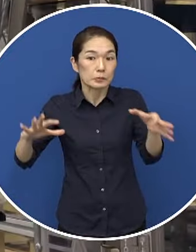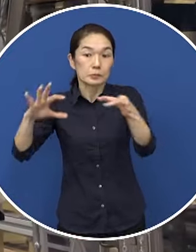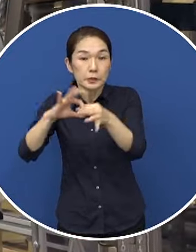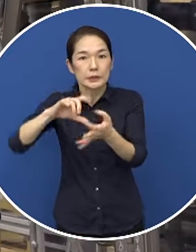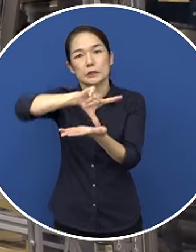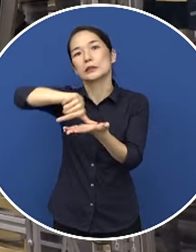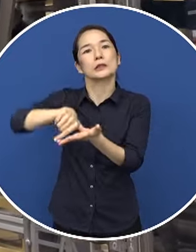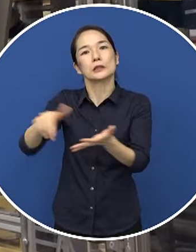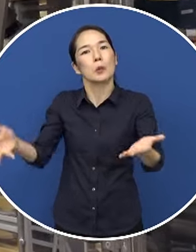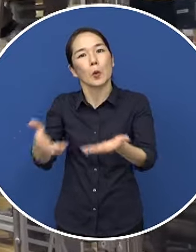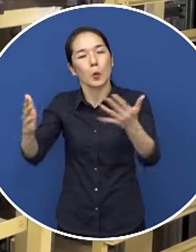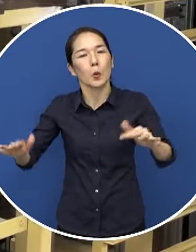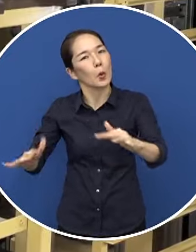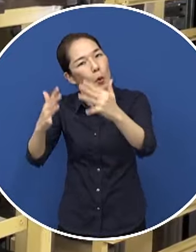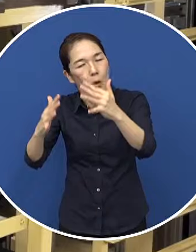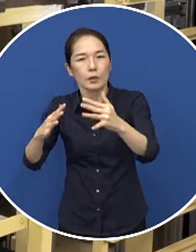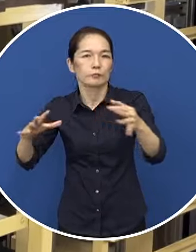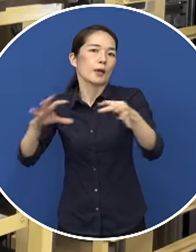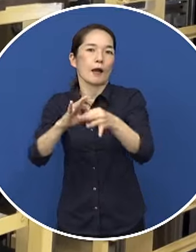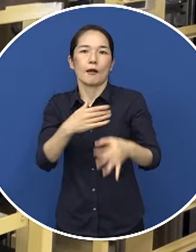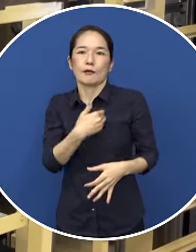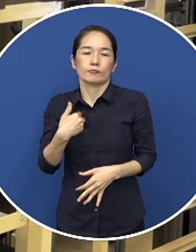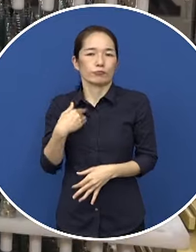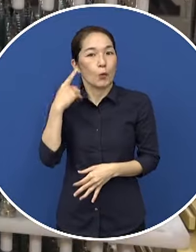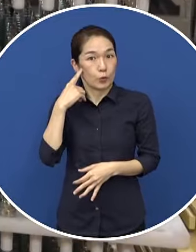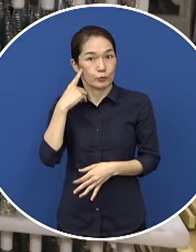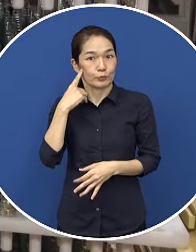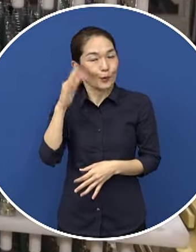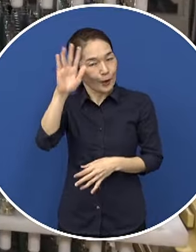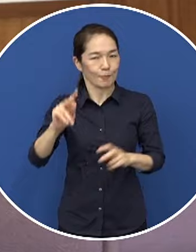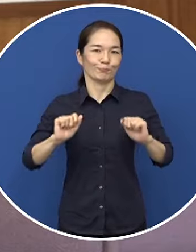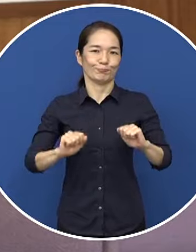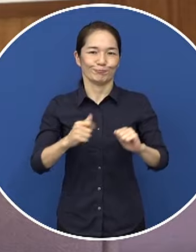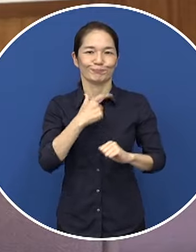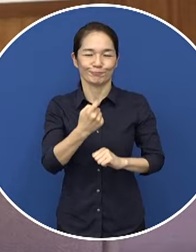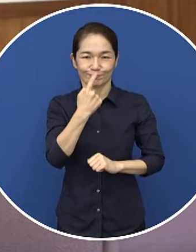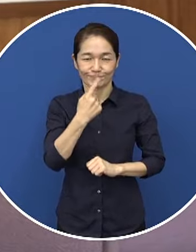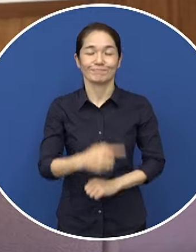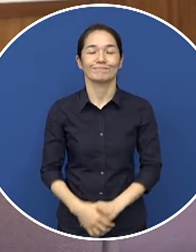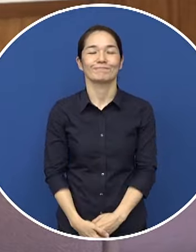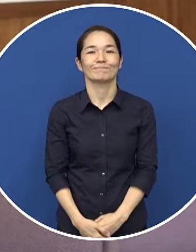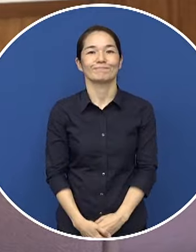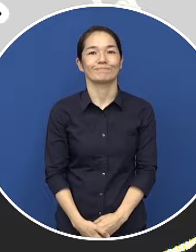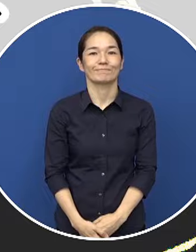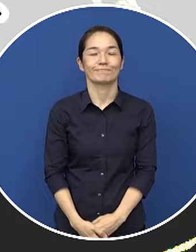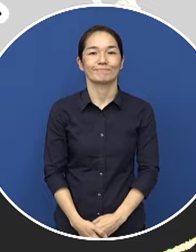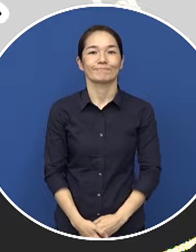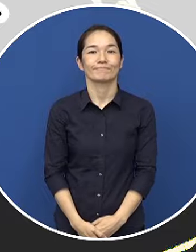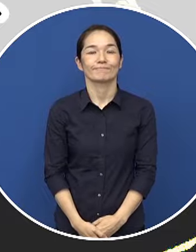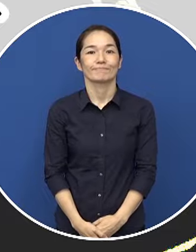ことが地域活性化にもつながると思ってますので、これからも頑張っていきたいなと思ってます。